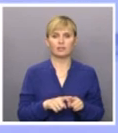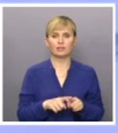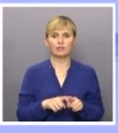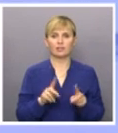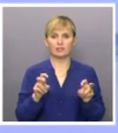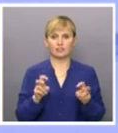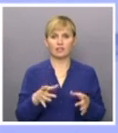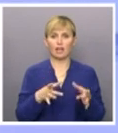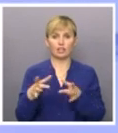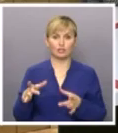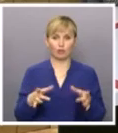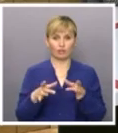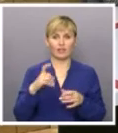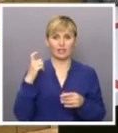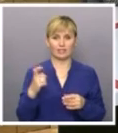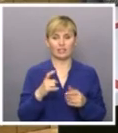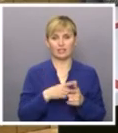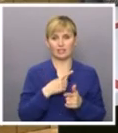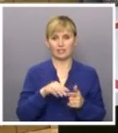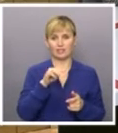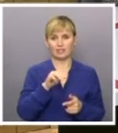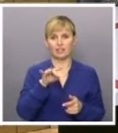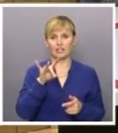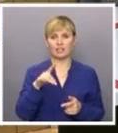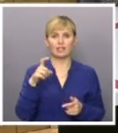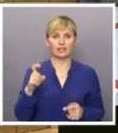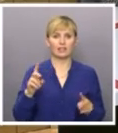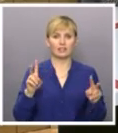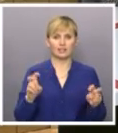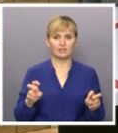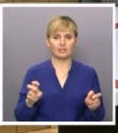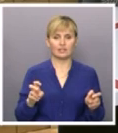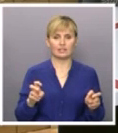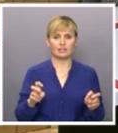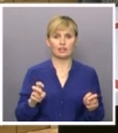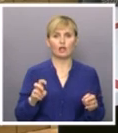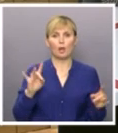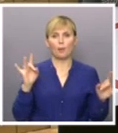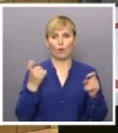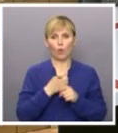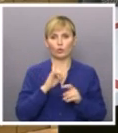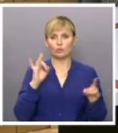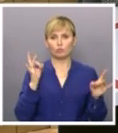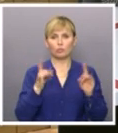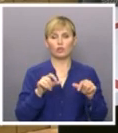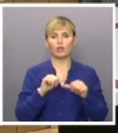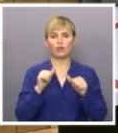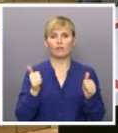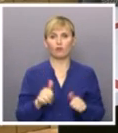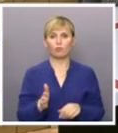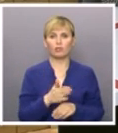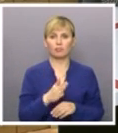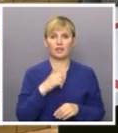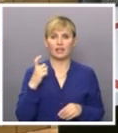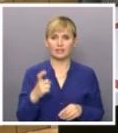называются озерно-товарное рыбоводное хозяйство, или сокращенно ОТРХ. Это очень, скажем так, популярная форма ведения рыбного хозяйства